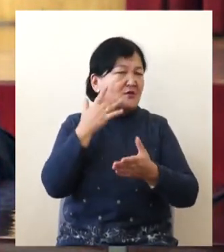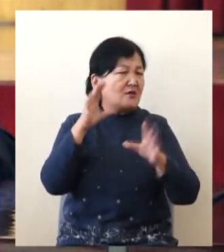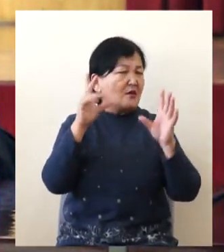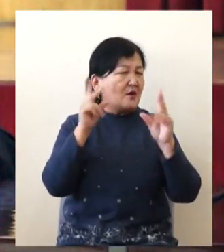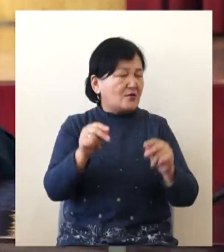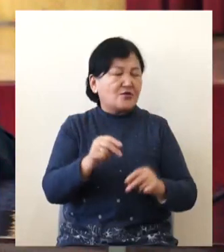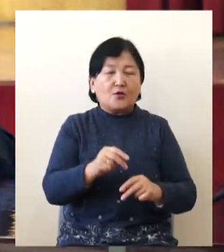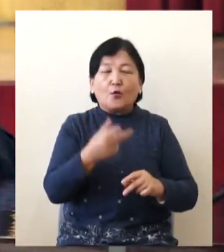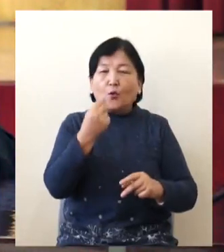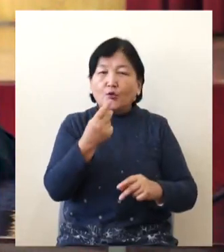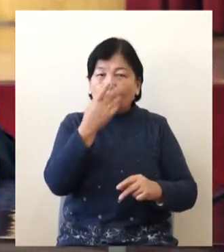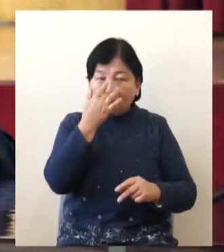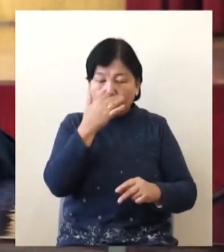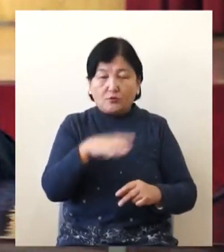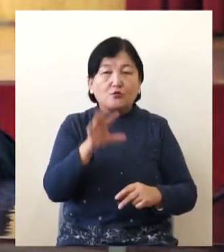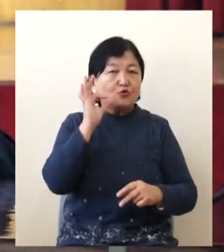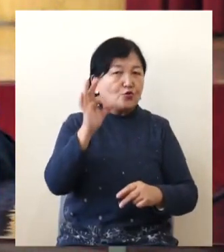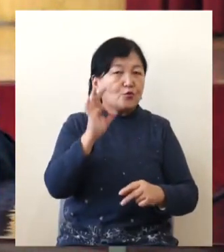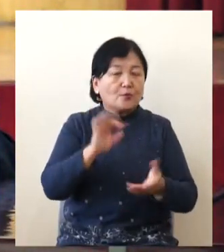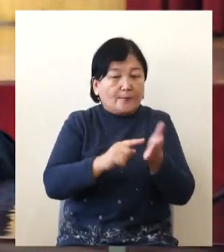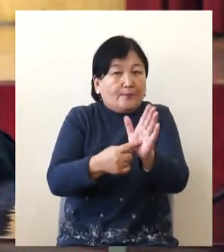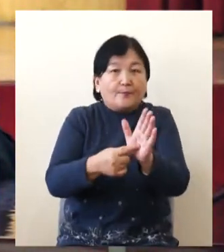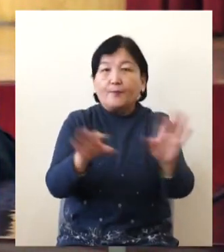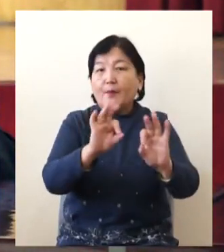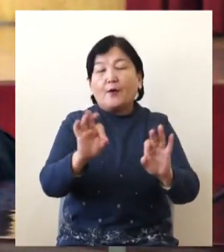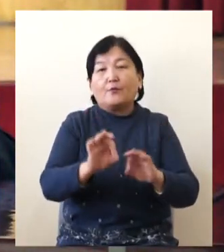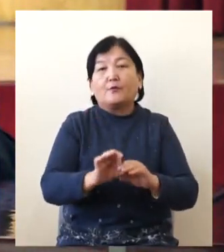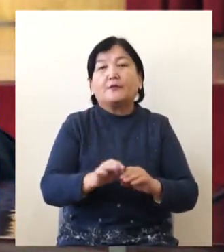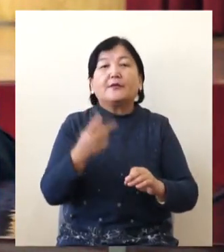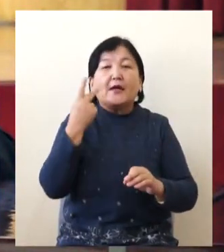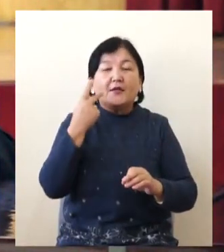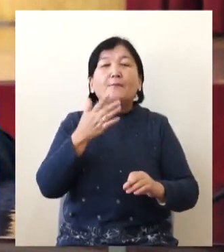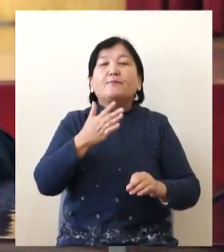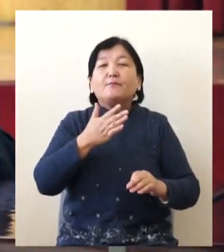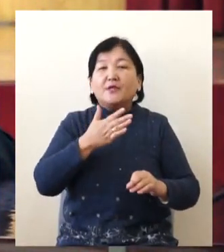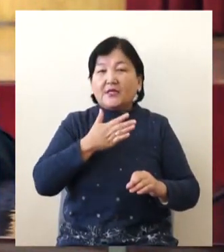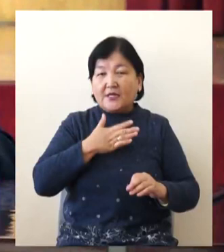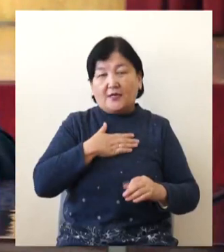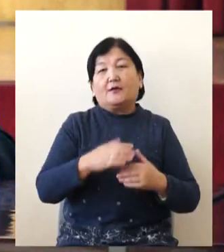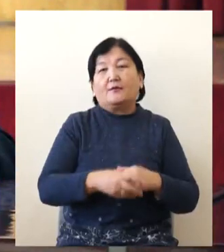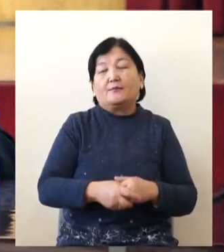Хизээч үнэн зөв тайлангаа гаргаж байгаагүй. Тэгс мөртлөө бид нарын